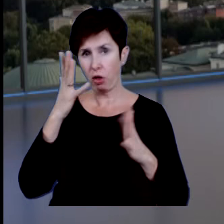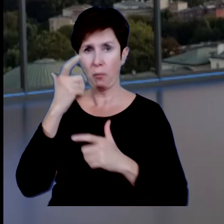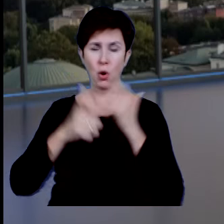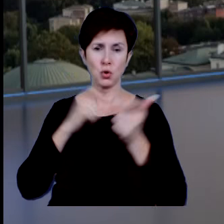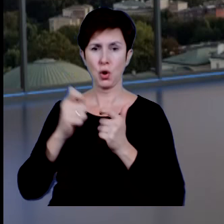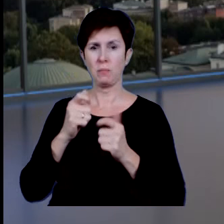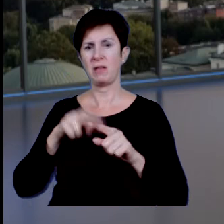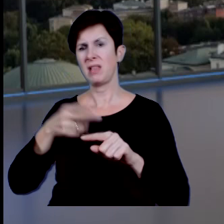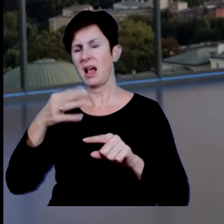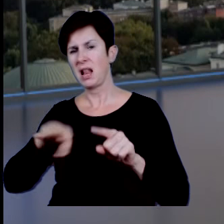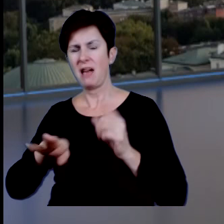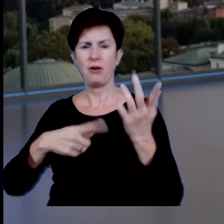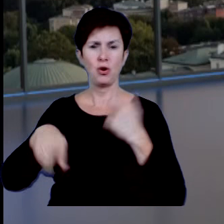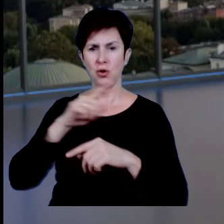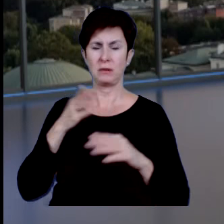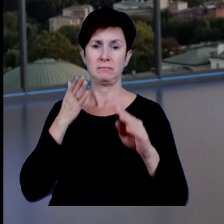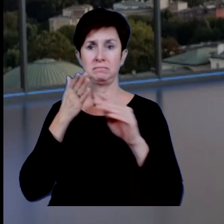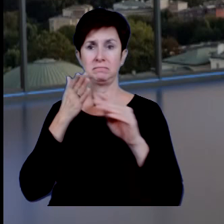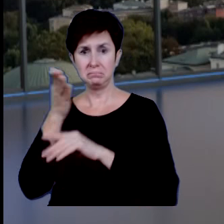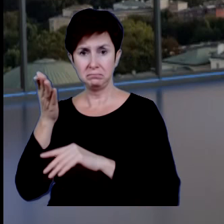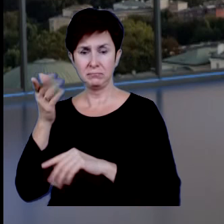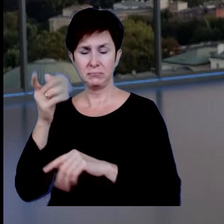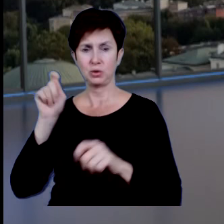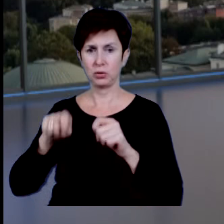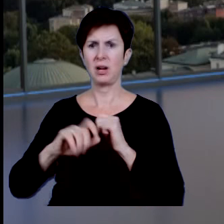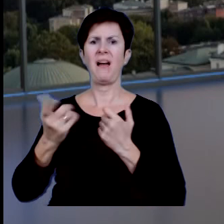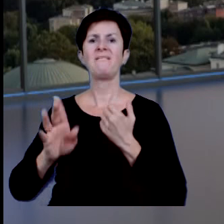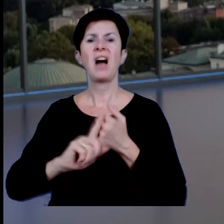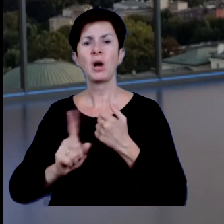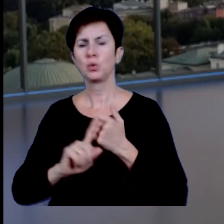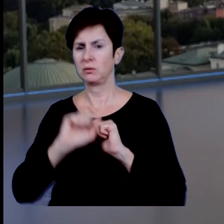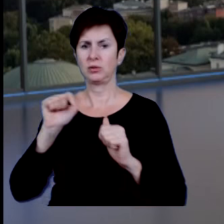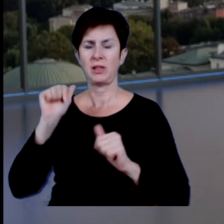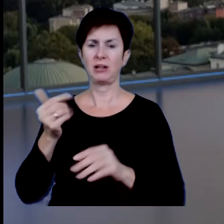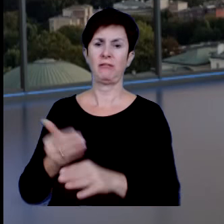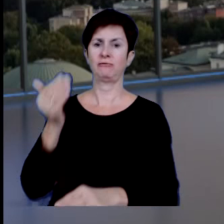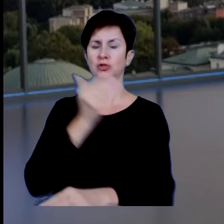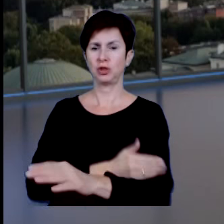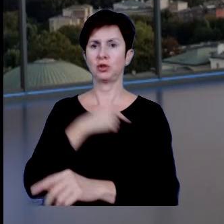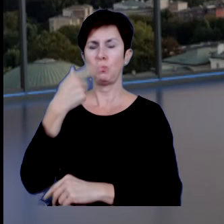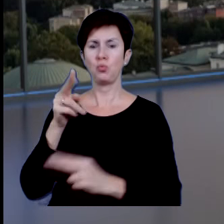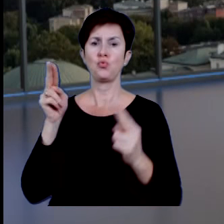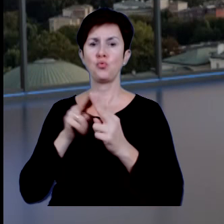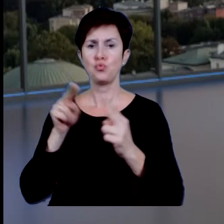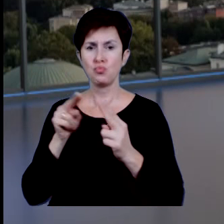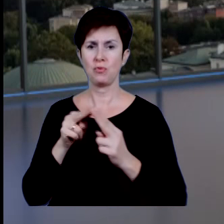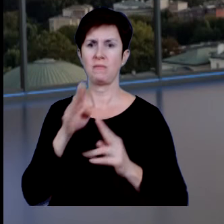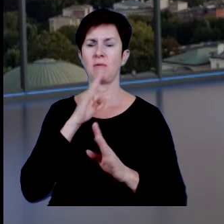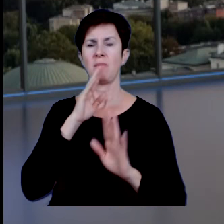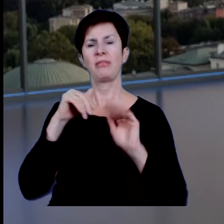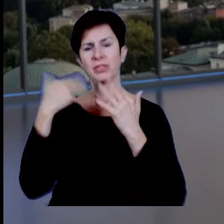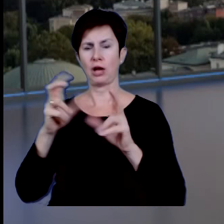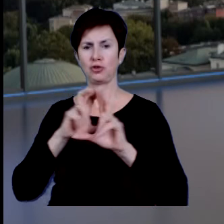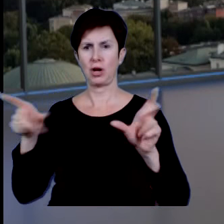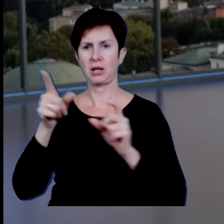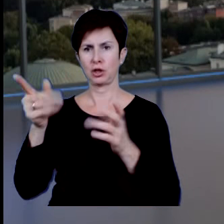kręcenie lodów na fakturach wymaga uprzedniego zapowiedzenia się, trochę takiego dania czasu na